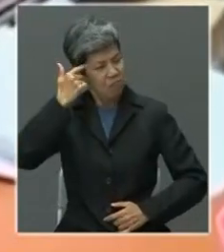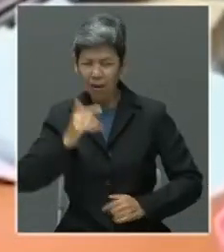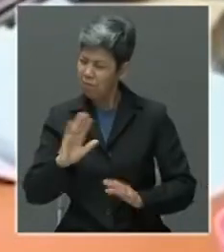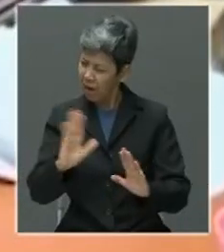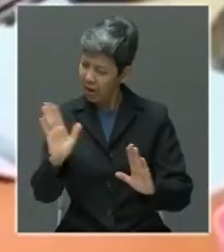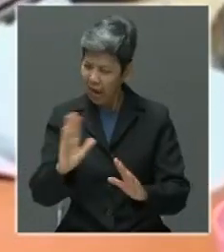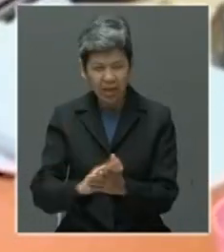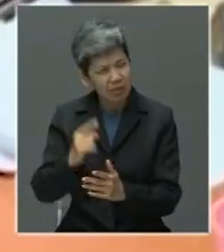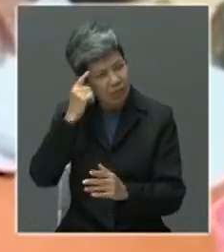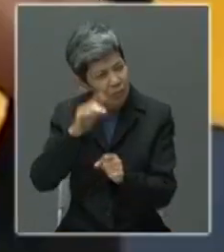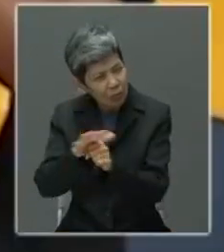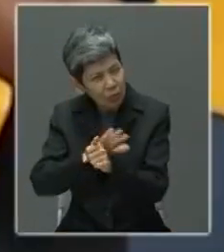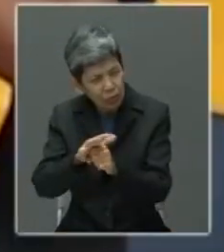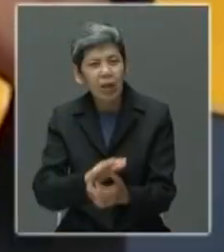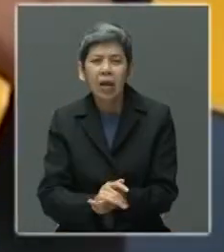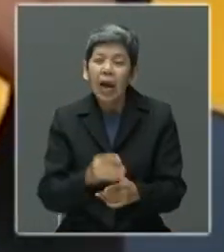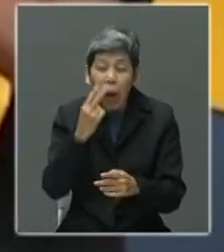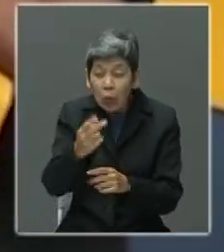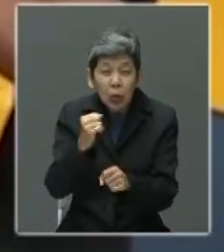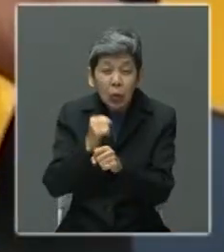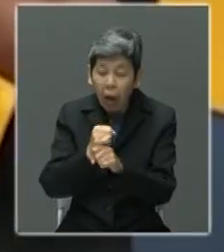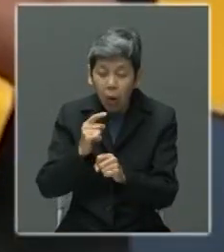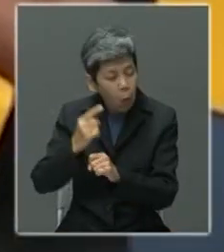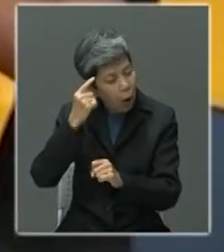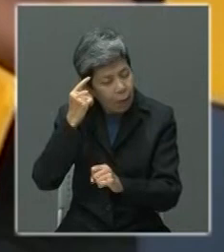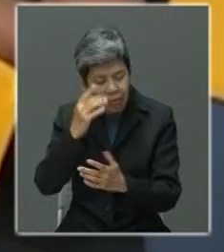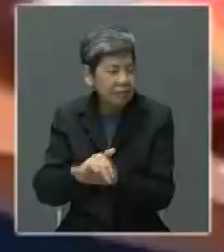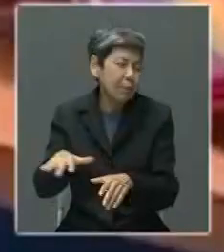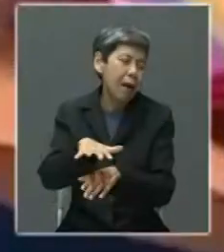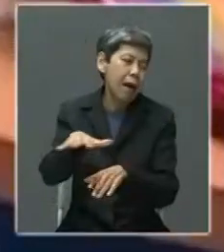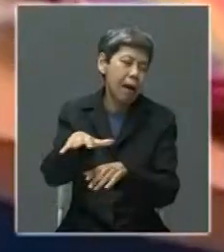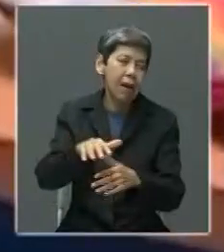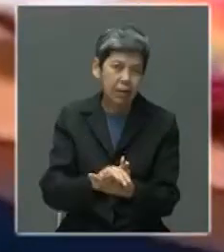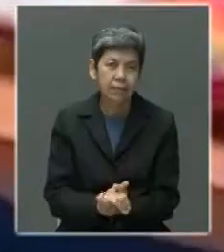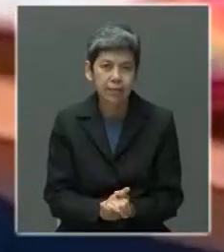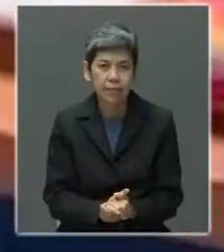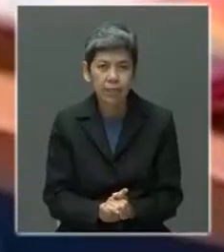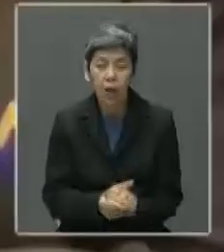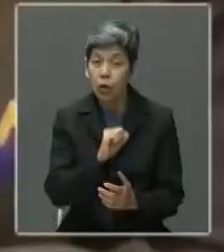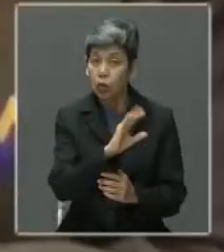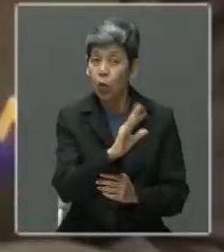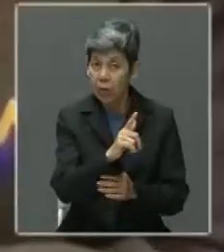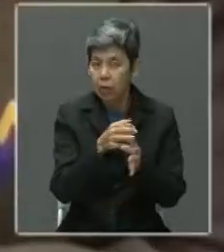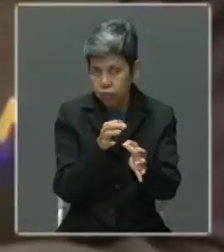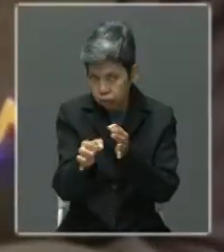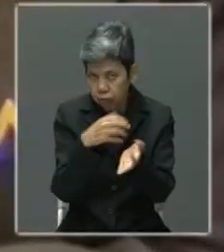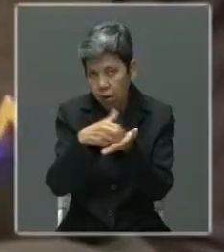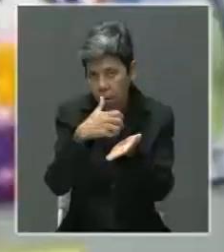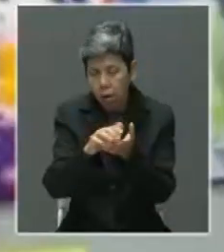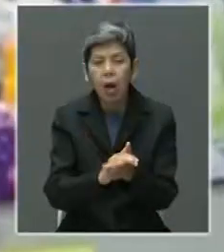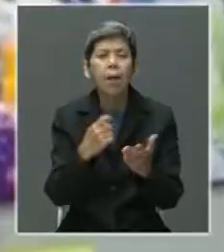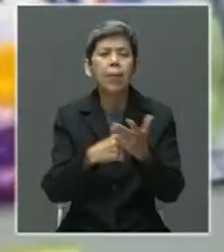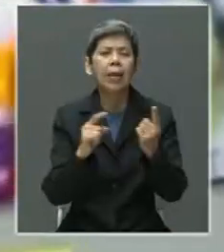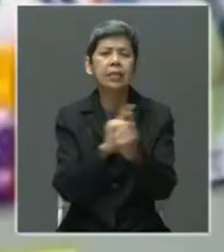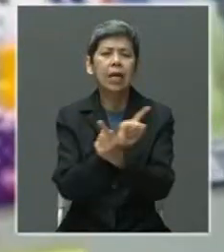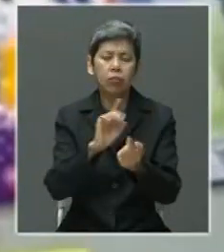ที่มีความรู้น้อยแถวบ้านเนี่ยเรียกว่ามีความรู้เท่าหางอึ่งนายสุชาตินะครับก็ยังได้ชี้แจงด้วยว่าประกันสัง